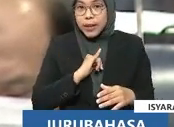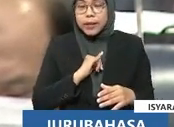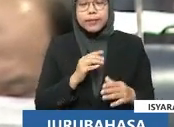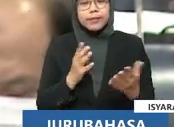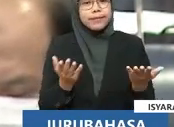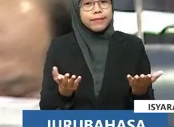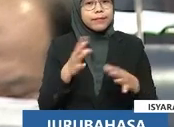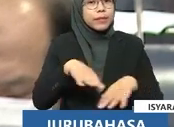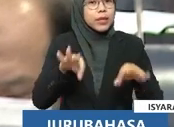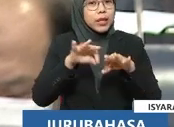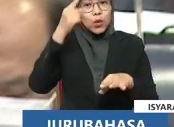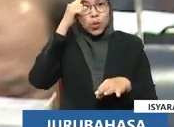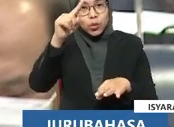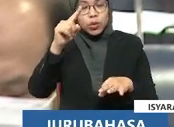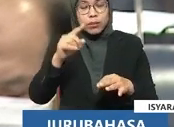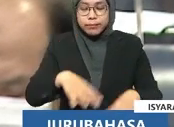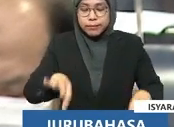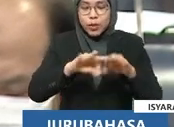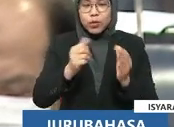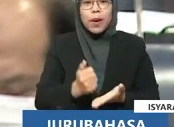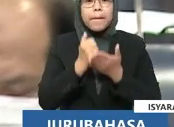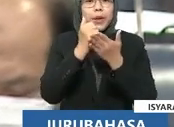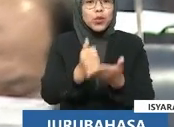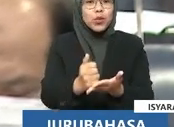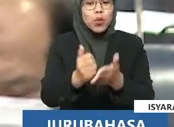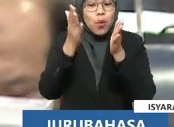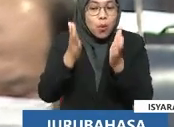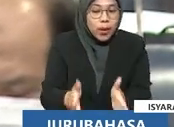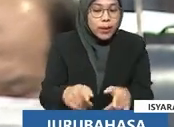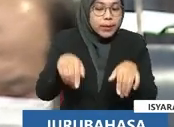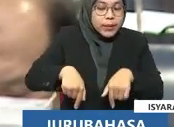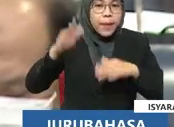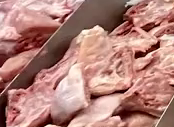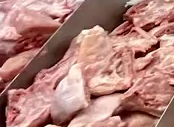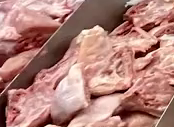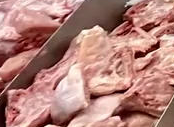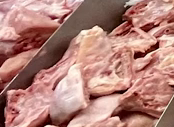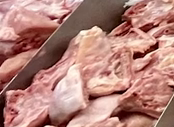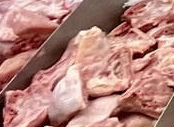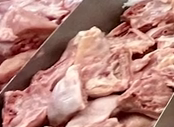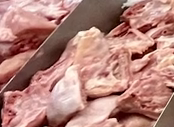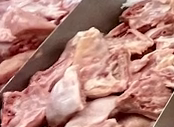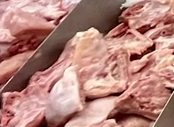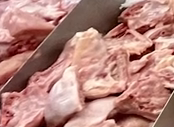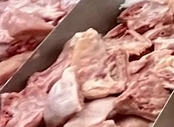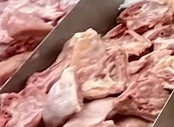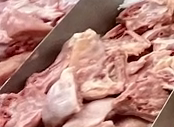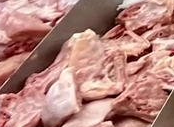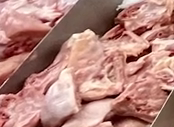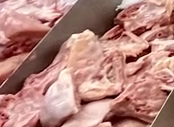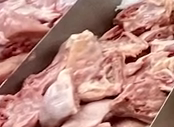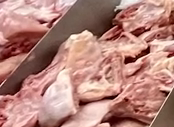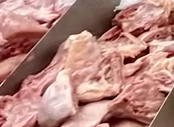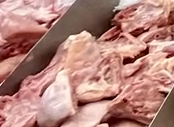ialah kepentingan keutamaan kita ialah membantu penternak tempatan. Kalau kita bawa ayam daripada luar negara, ini bermakna